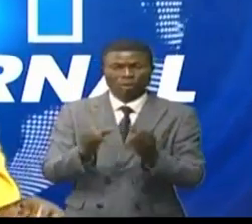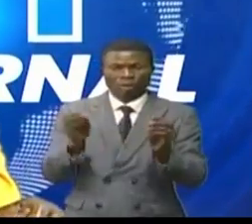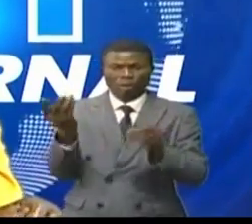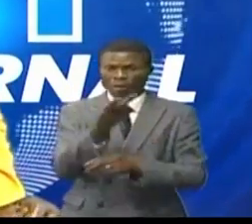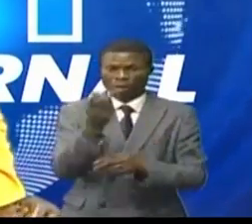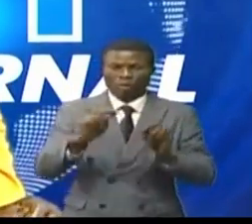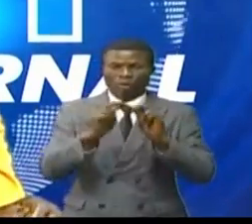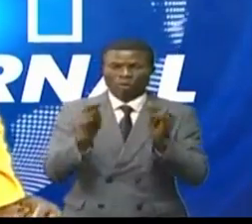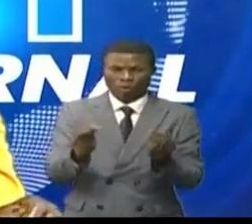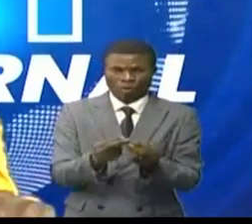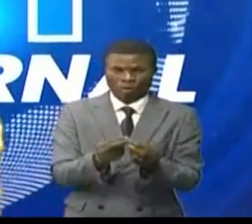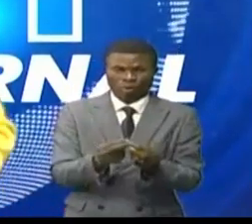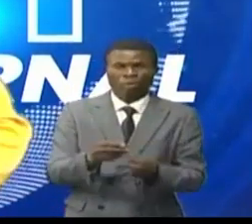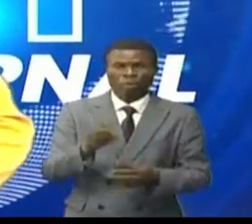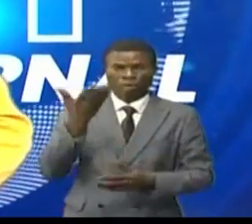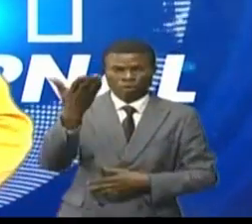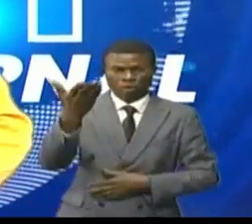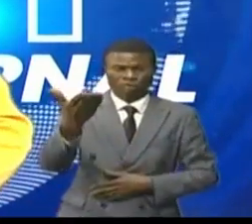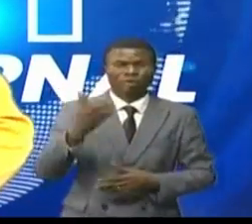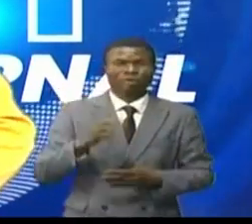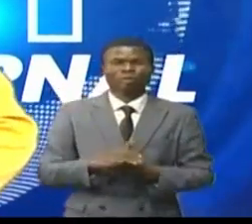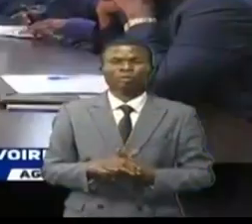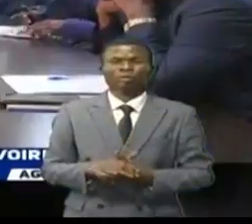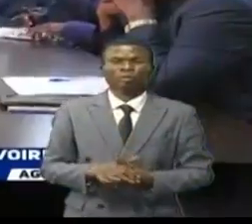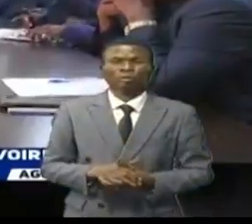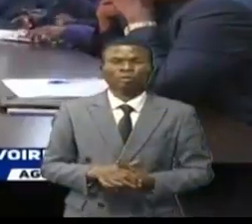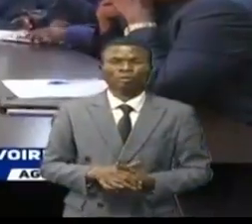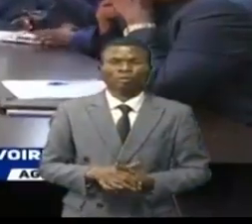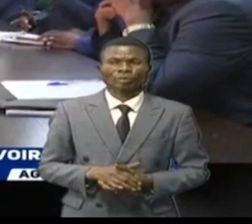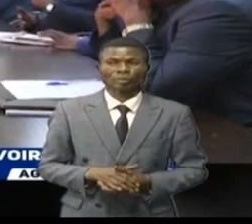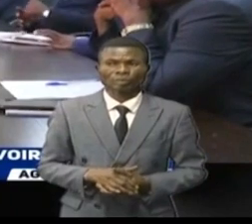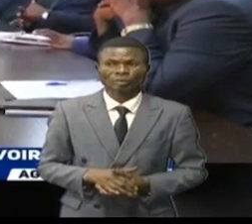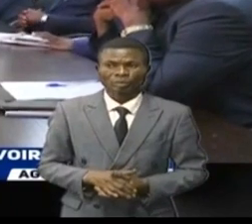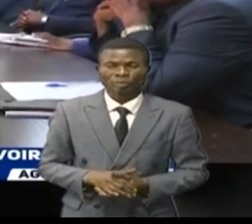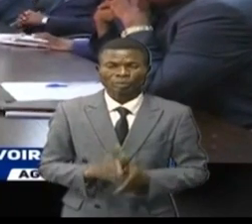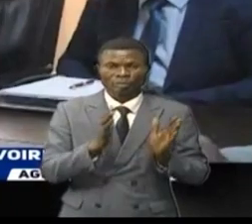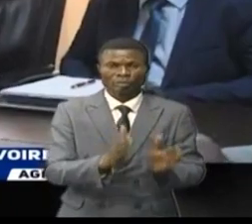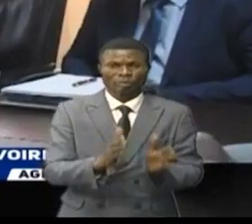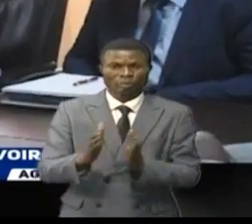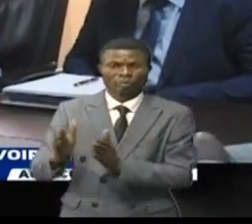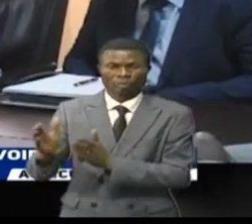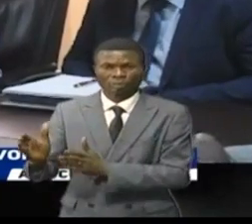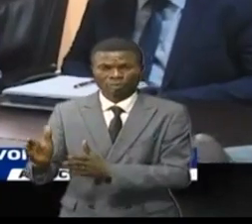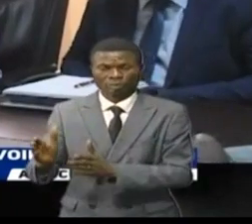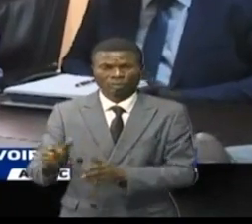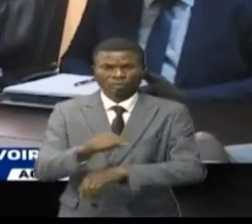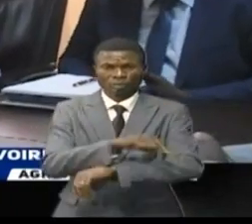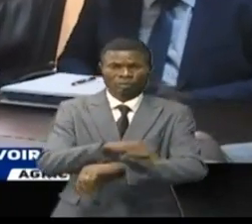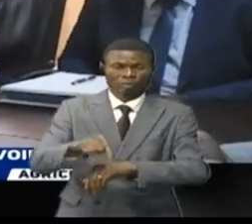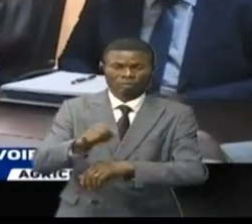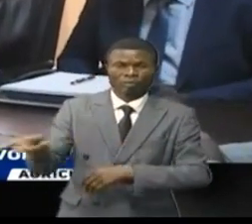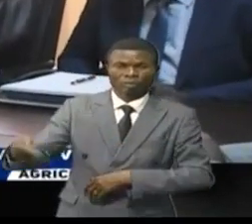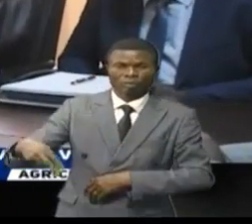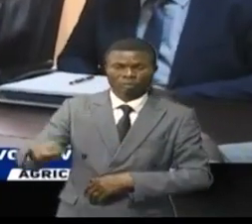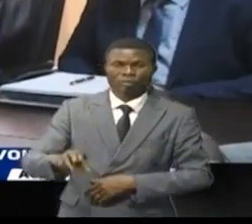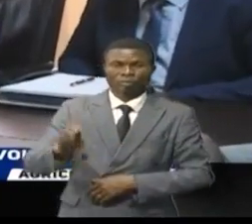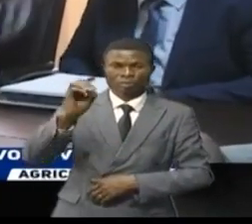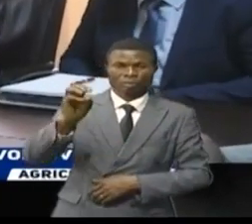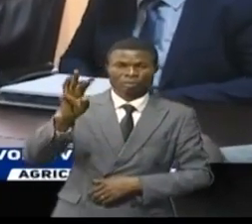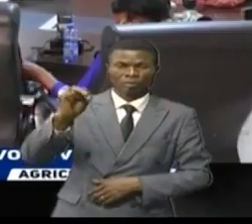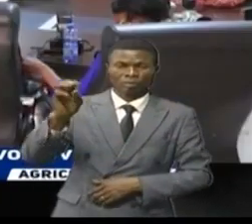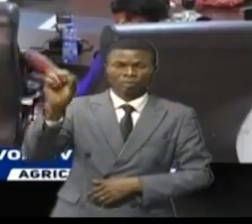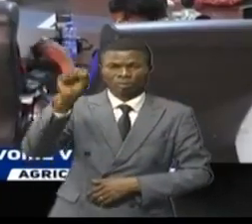parties. Marthe Mangaza pour le reportage. Ces groupes organiques de préparation des secours du bureau régional de l'OMS pour